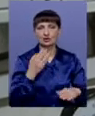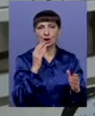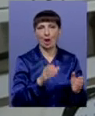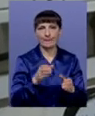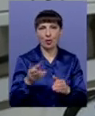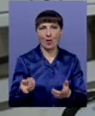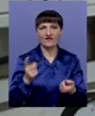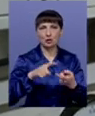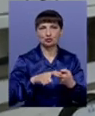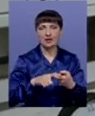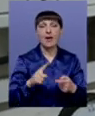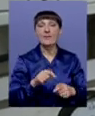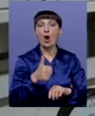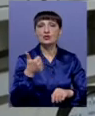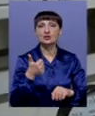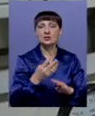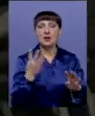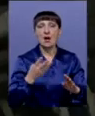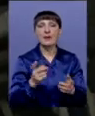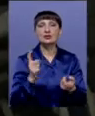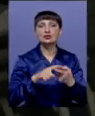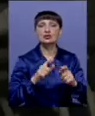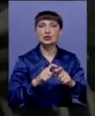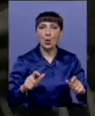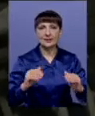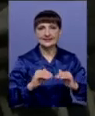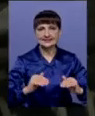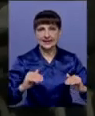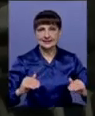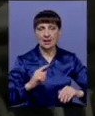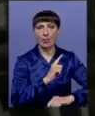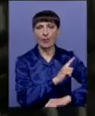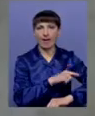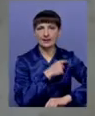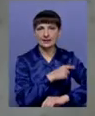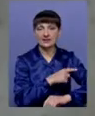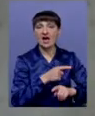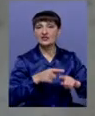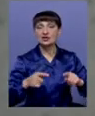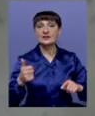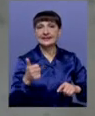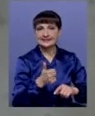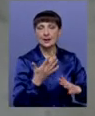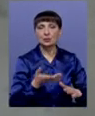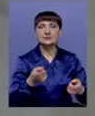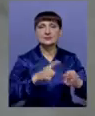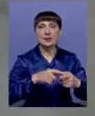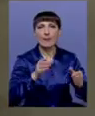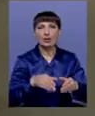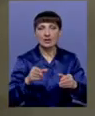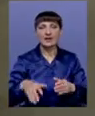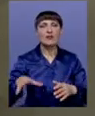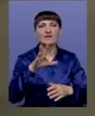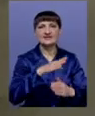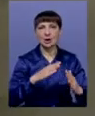срока. В первую очередь к отоплению подключили школы, детские сады и больницы. А в течение недели батареи потеплеют и